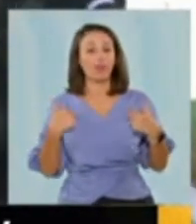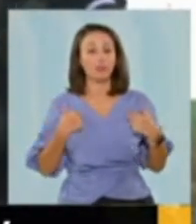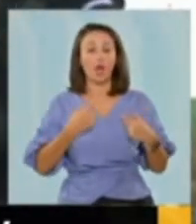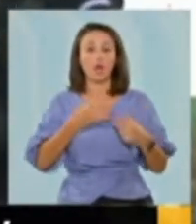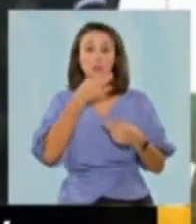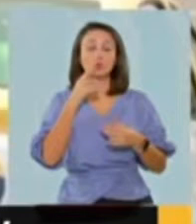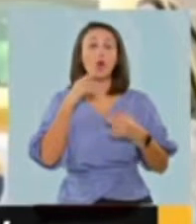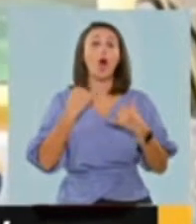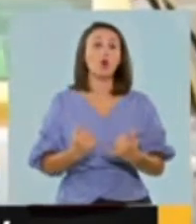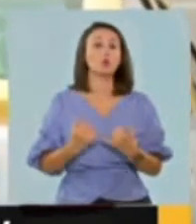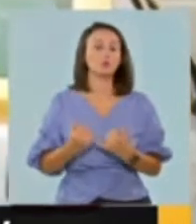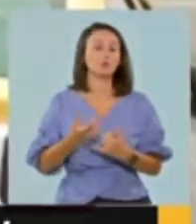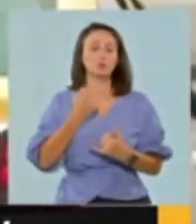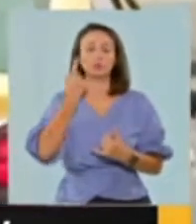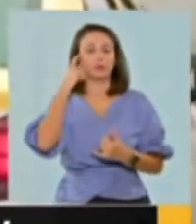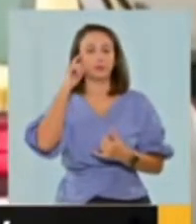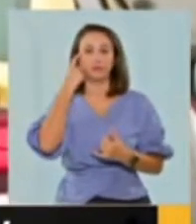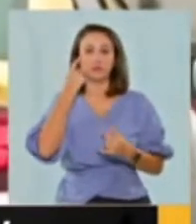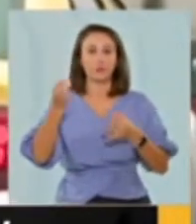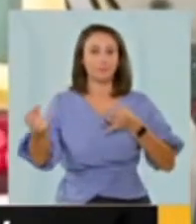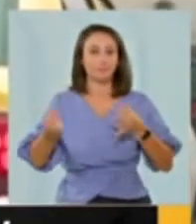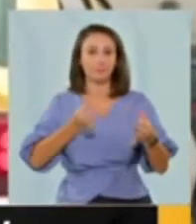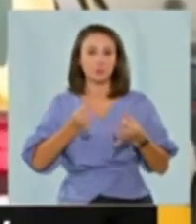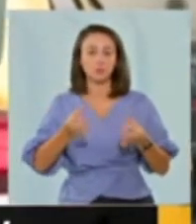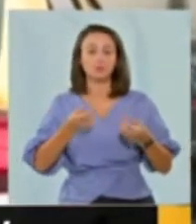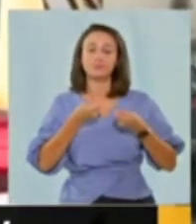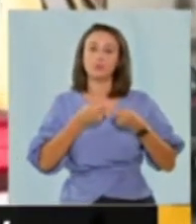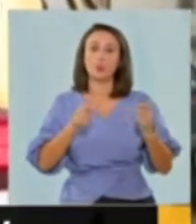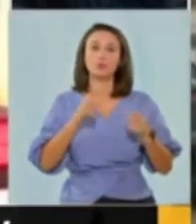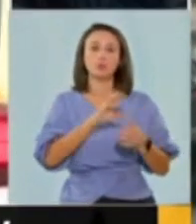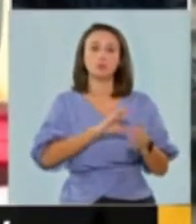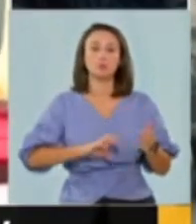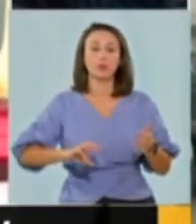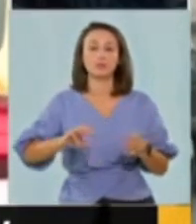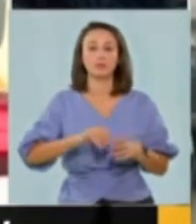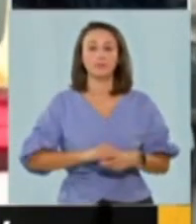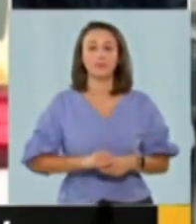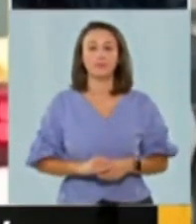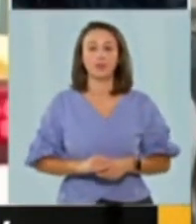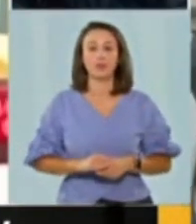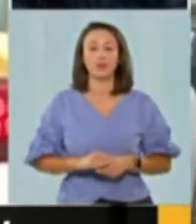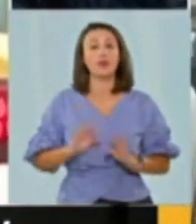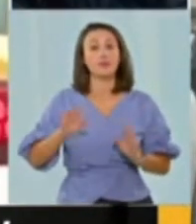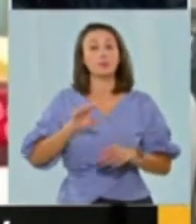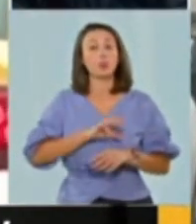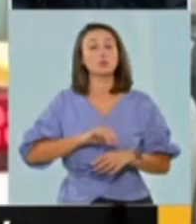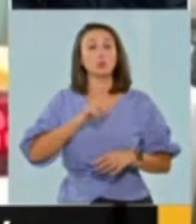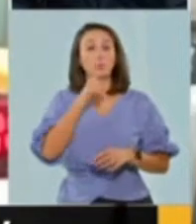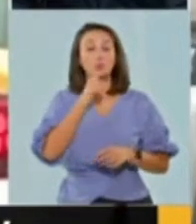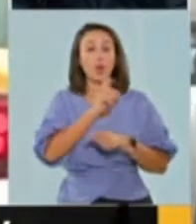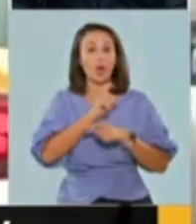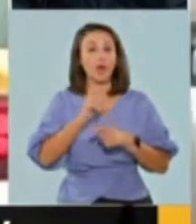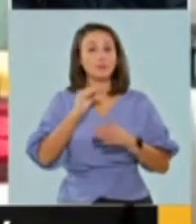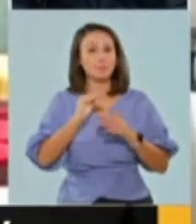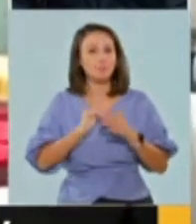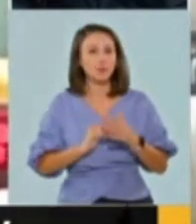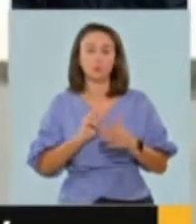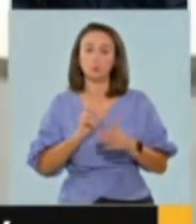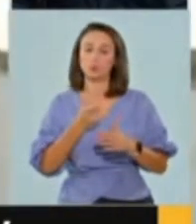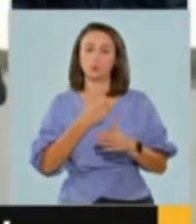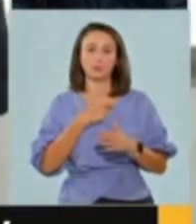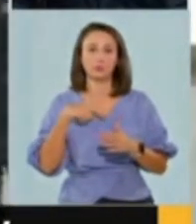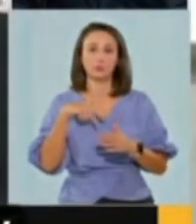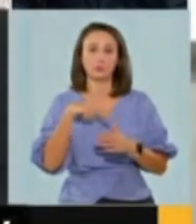că momentan nu ia în calcul restricționarea întregului județ. Avem localități care au o incidență mică și nu putem să